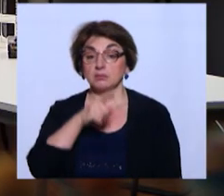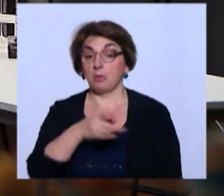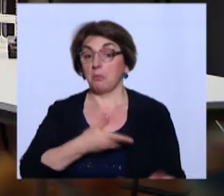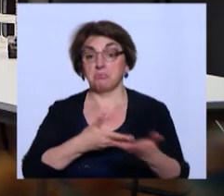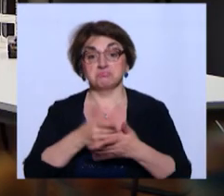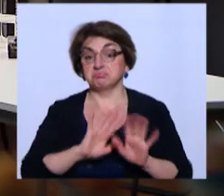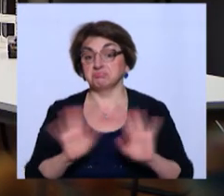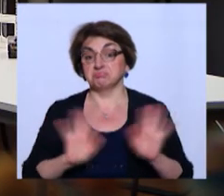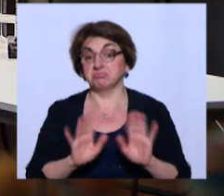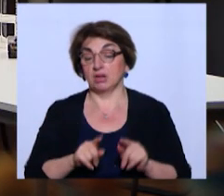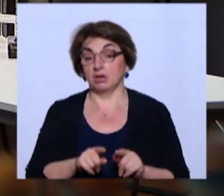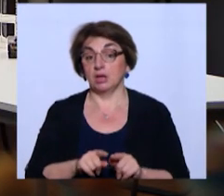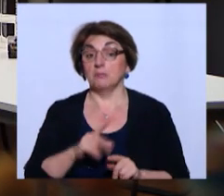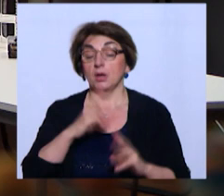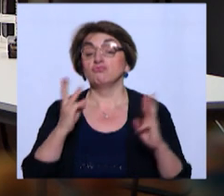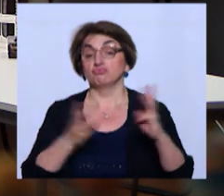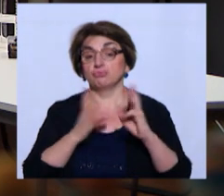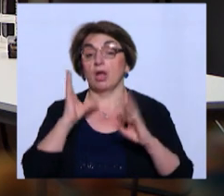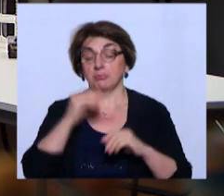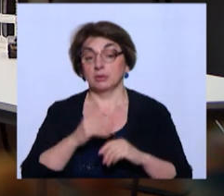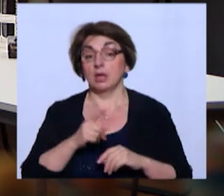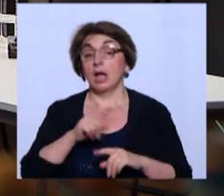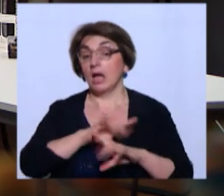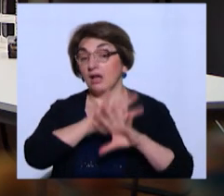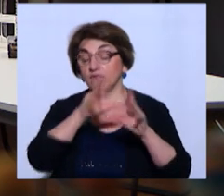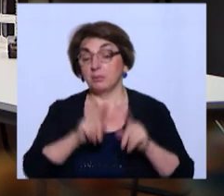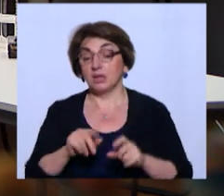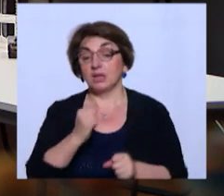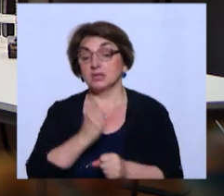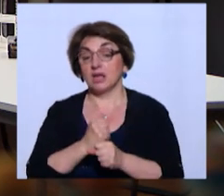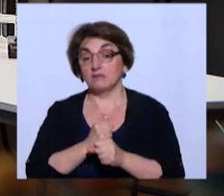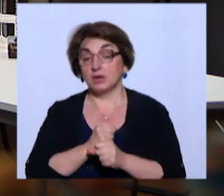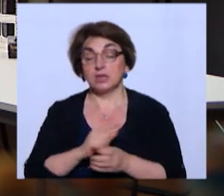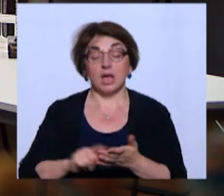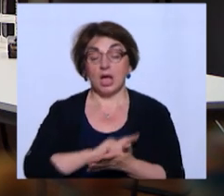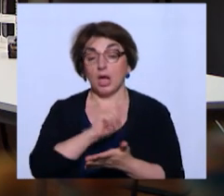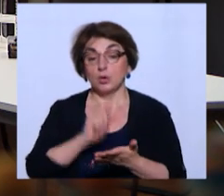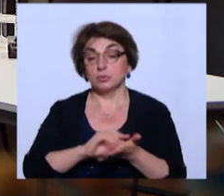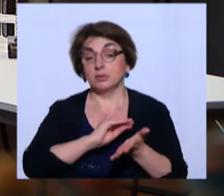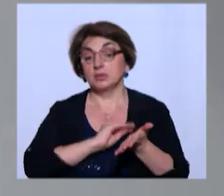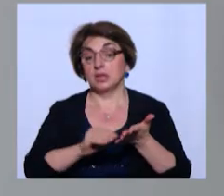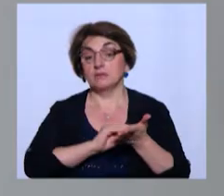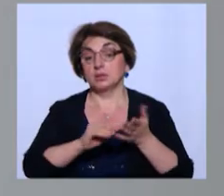და რეაქციებს თუ დავწერთ დაფაზე, შეხედეთ მაგნიუმის წვა.